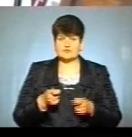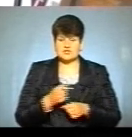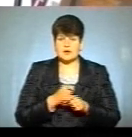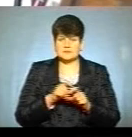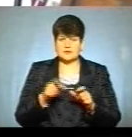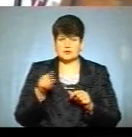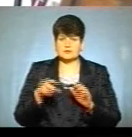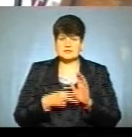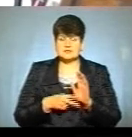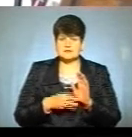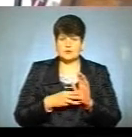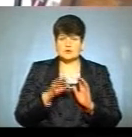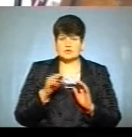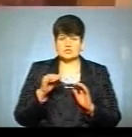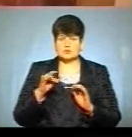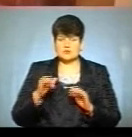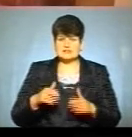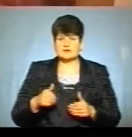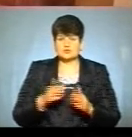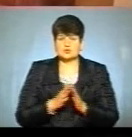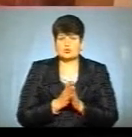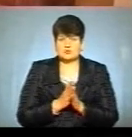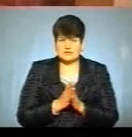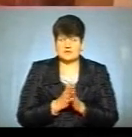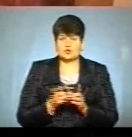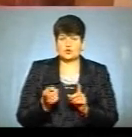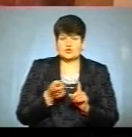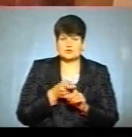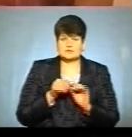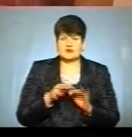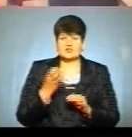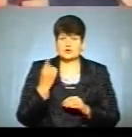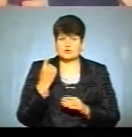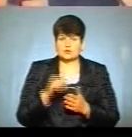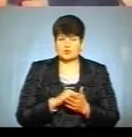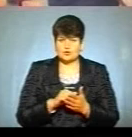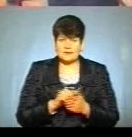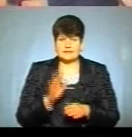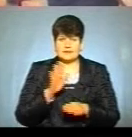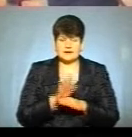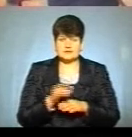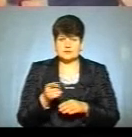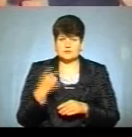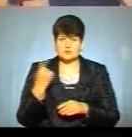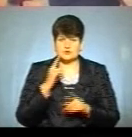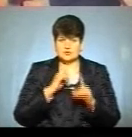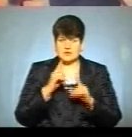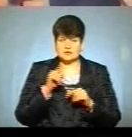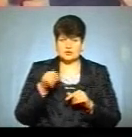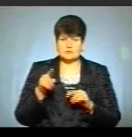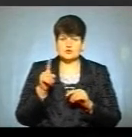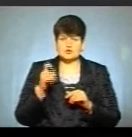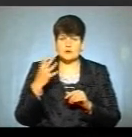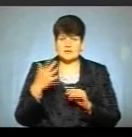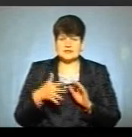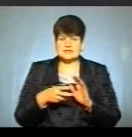номер 78 Ольга Жаруха, звернулася з клопотанням долучити до справи ще один документ. Наказ Тернопільської обласної ради номер